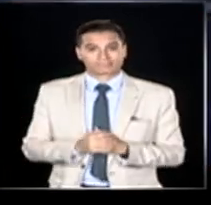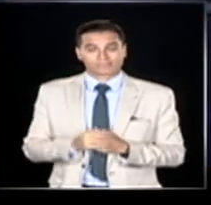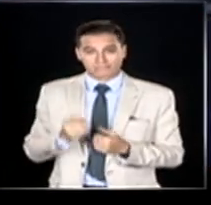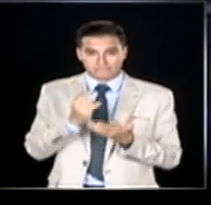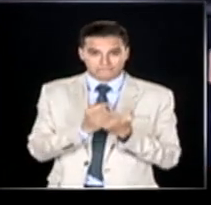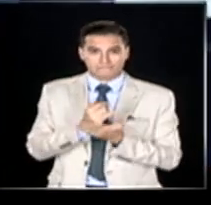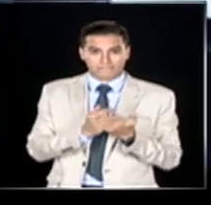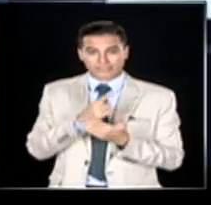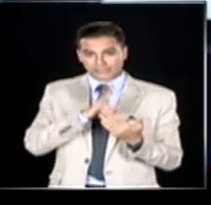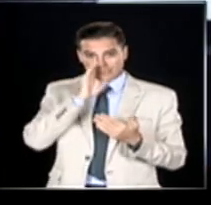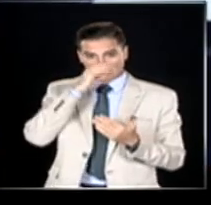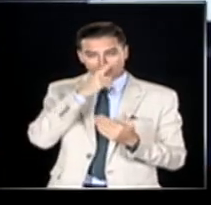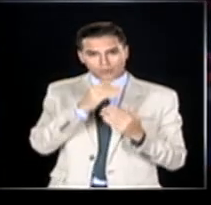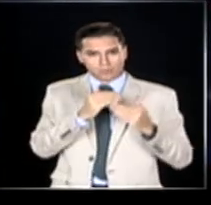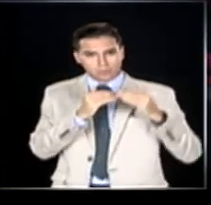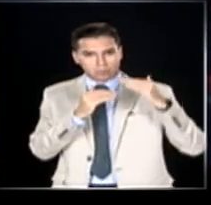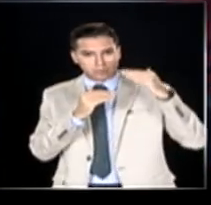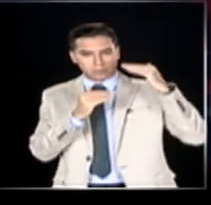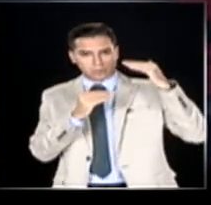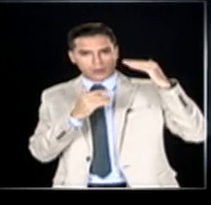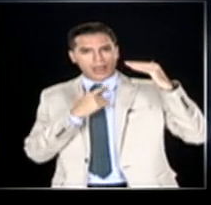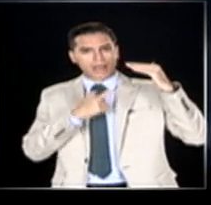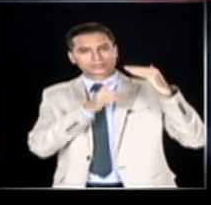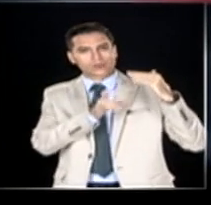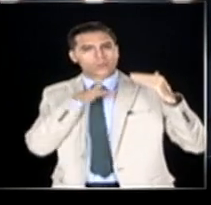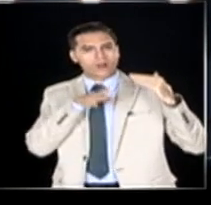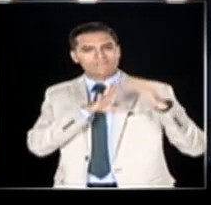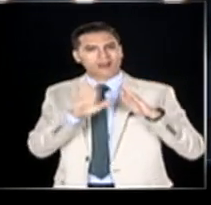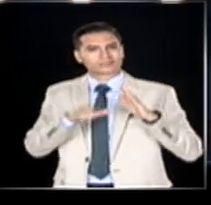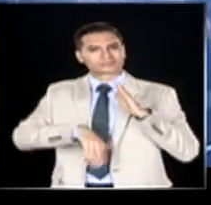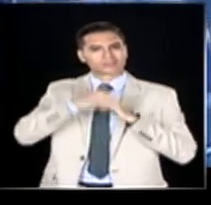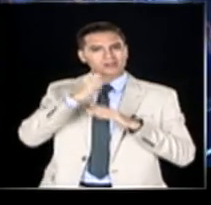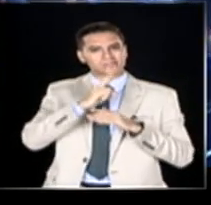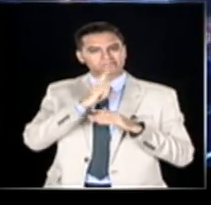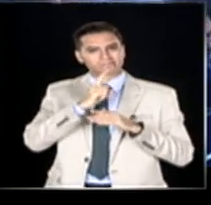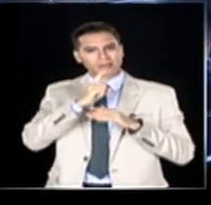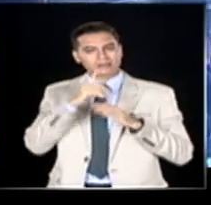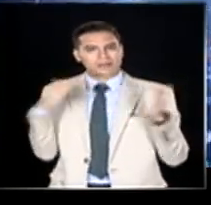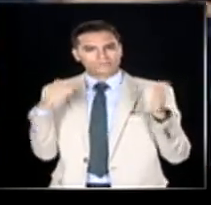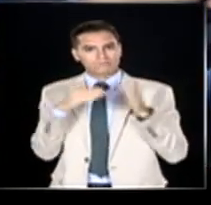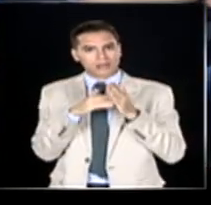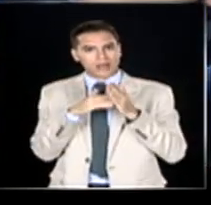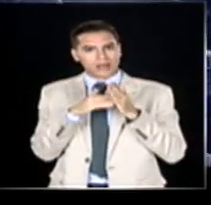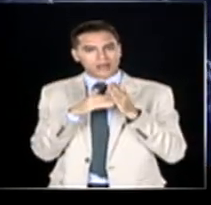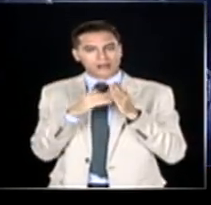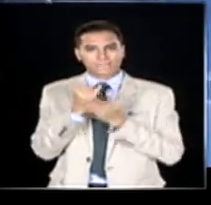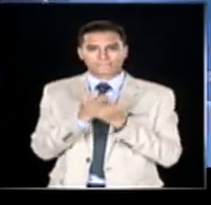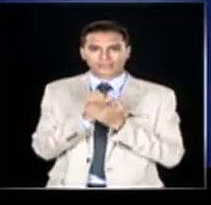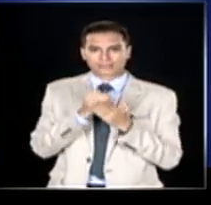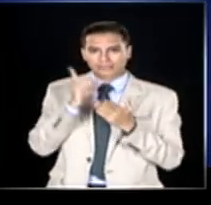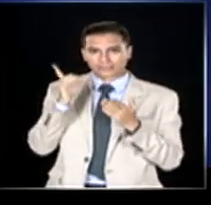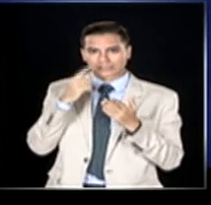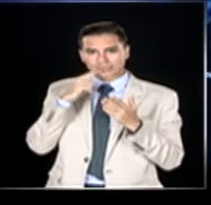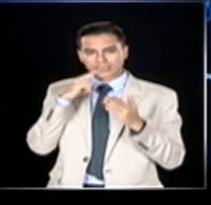مدرسة عاطف بركات كانوا متقدمين وحاسين ان هم مسيطرين على المباراة. مدرسة جمال عبد